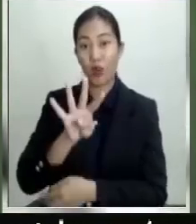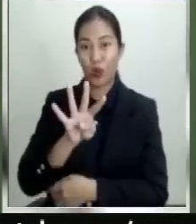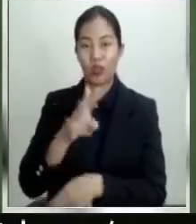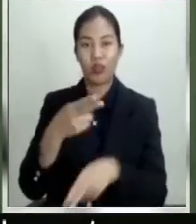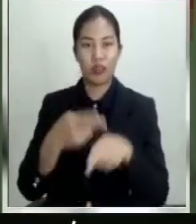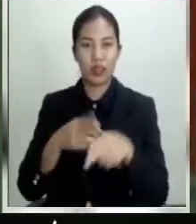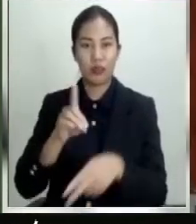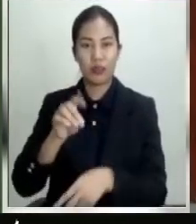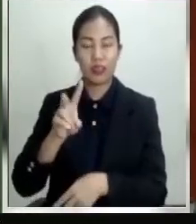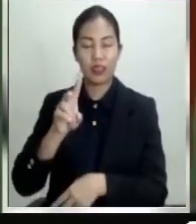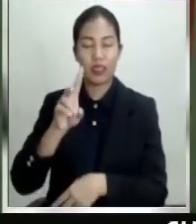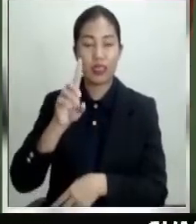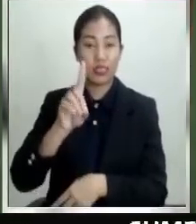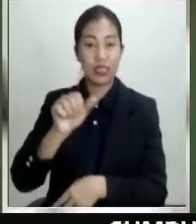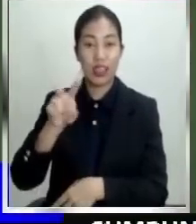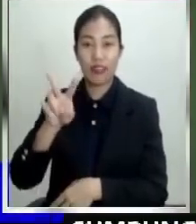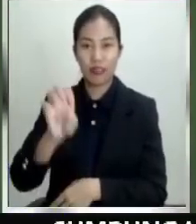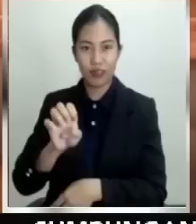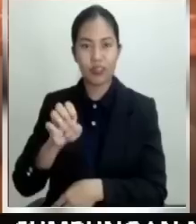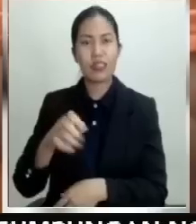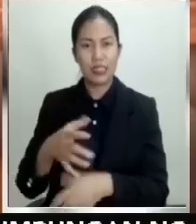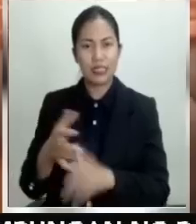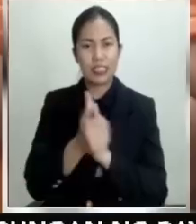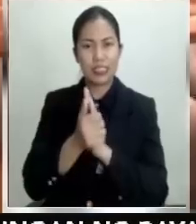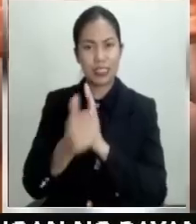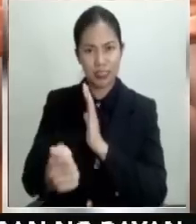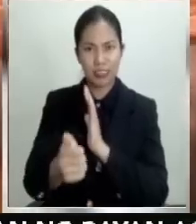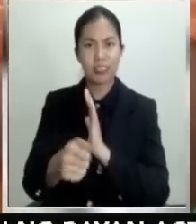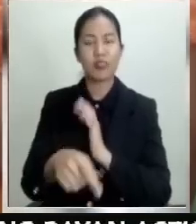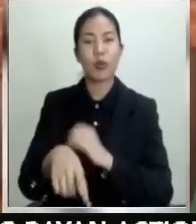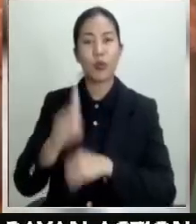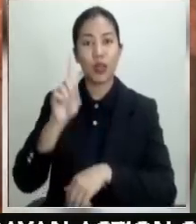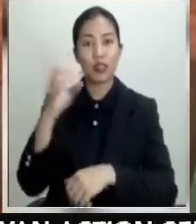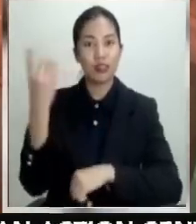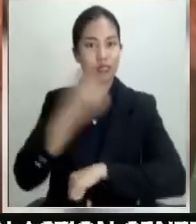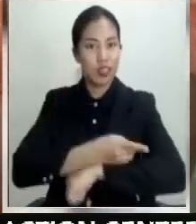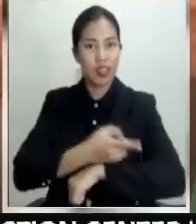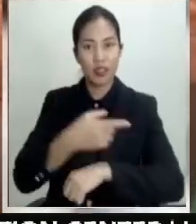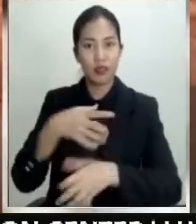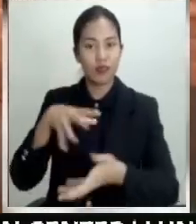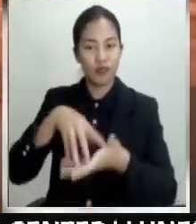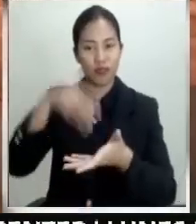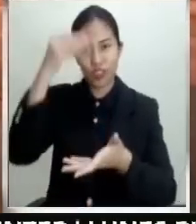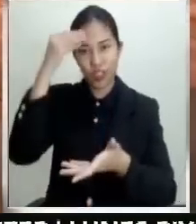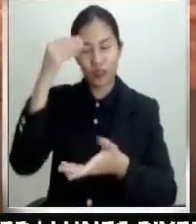ang paglalato-lato sa loob lang ng isang araw. Nakita ko lang po yung mga kaibigan ko.